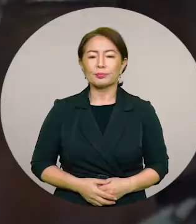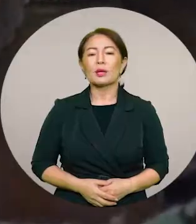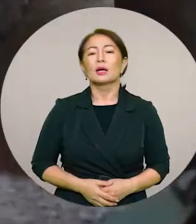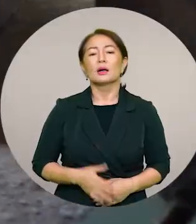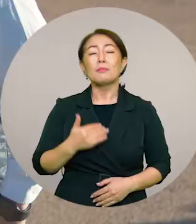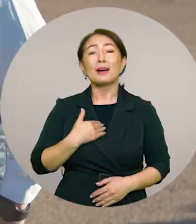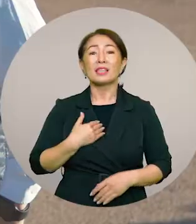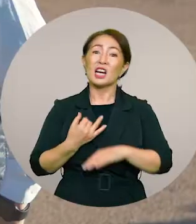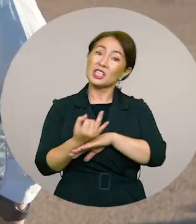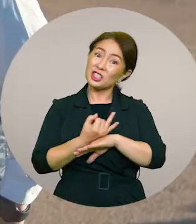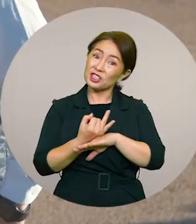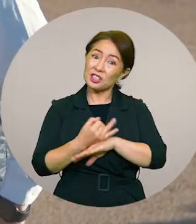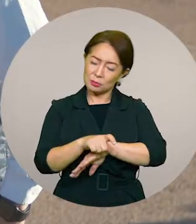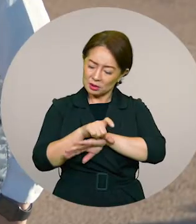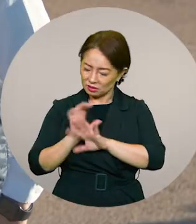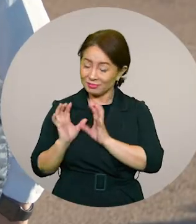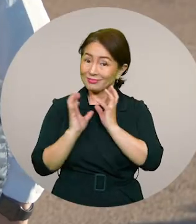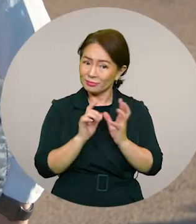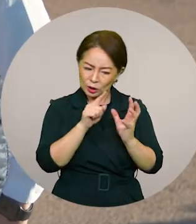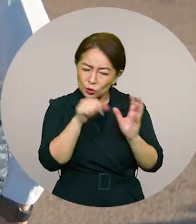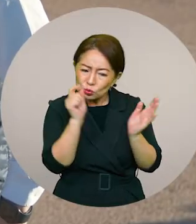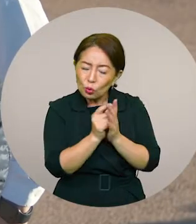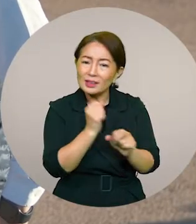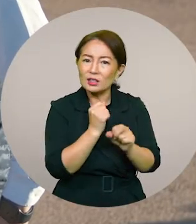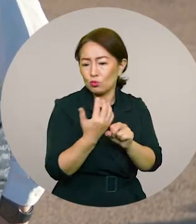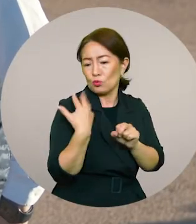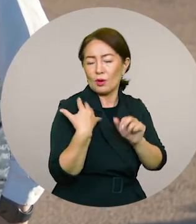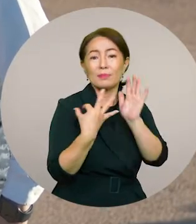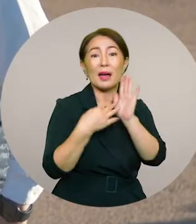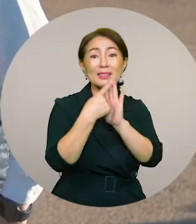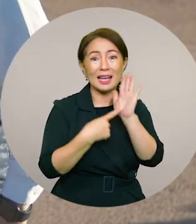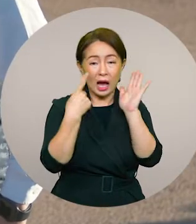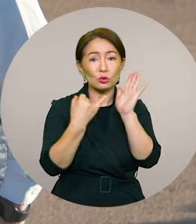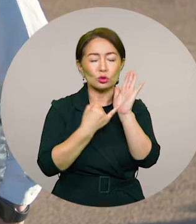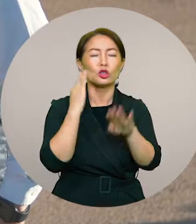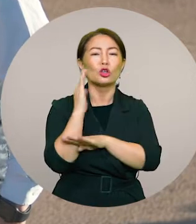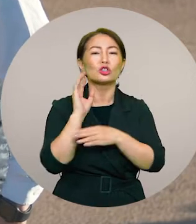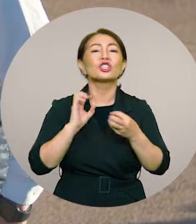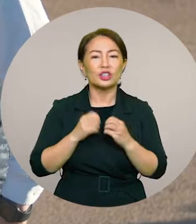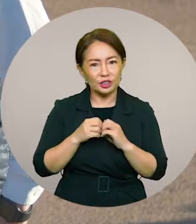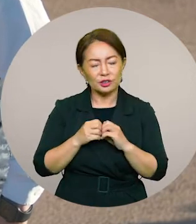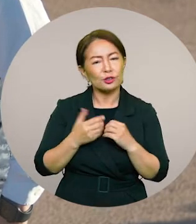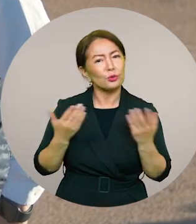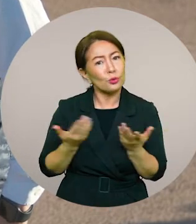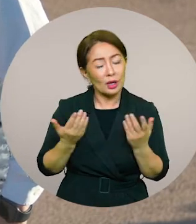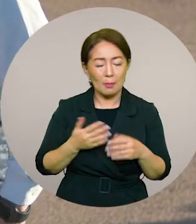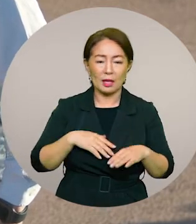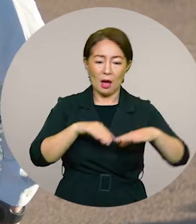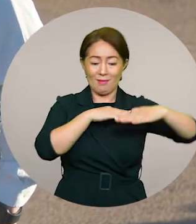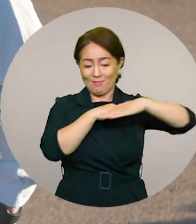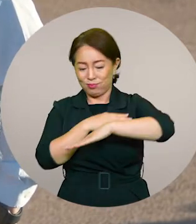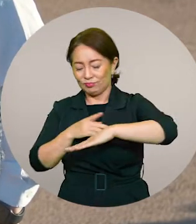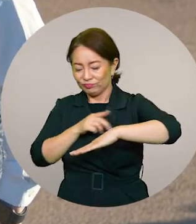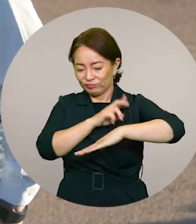Манай багшаадэр инженерүүдийн бас нэлээд тийм чухал үйл явдал одоо сая өнгөрсөн 8 дугаар сарын 16-ны өдөр болсон. Юу болсон гэхээр манай яг конвейерийн налуу